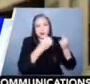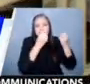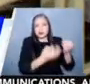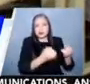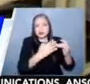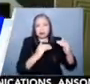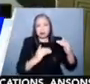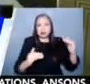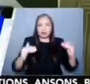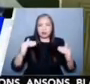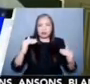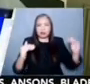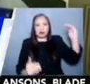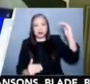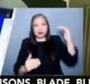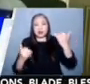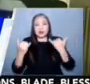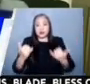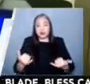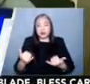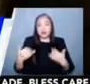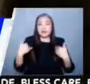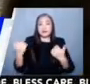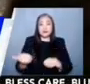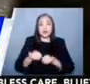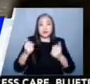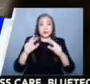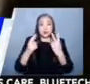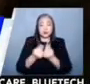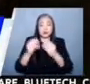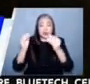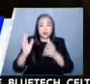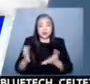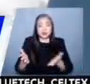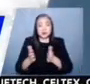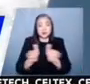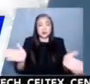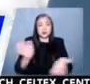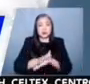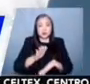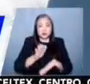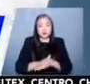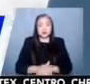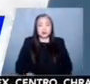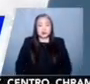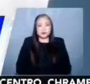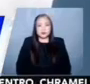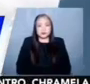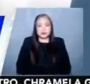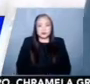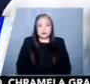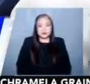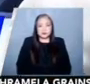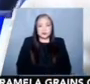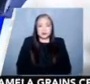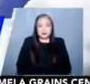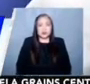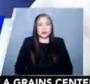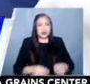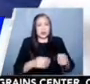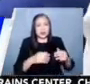sa ang bakanteng posisyon ng mga guro sa mga pampublikong paaralan base sa pagdinig ng house committee